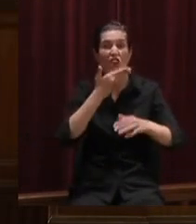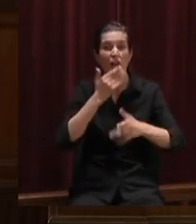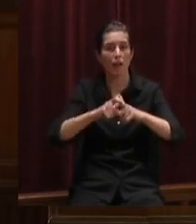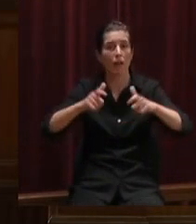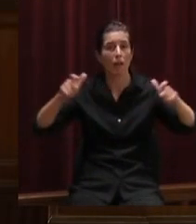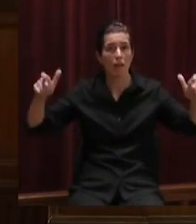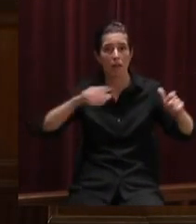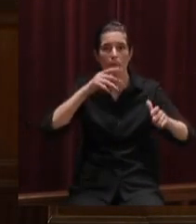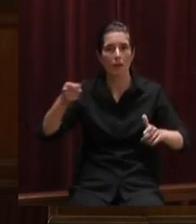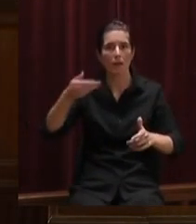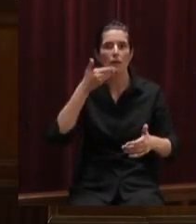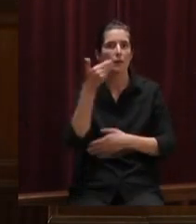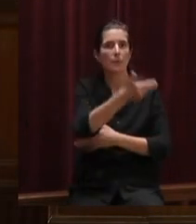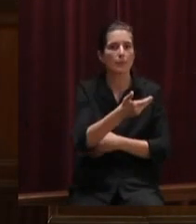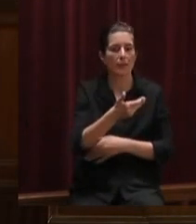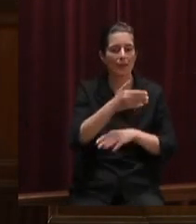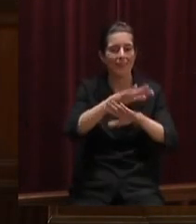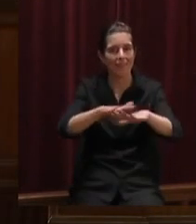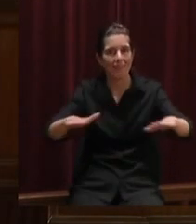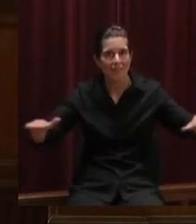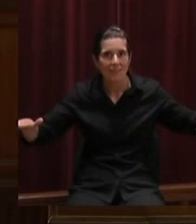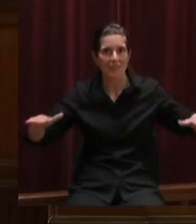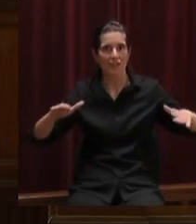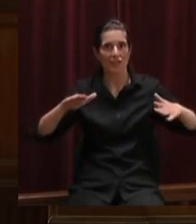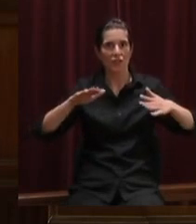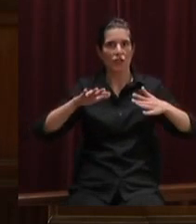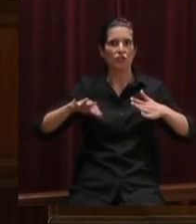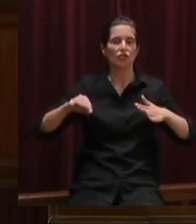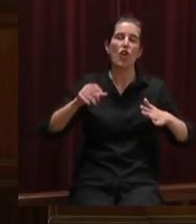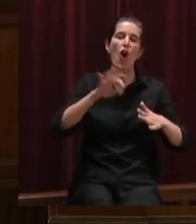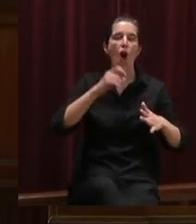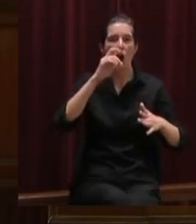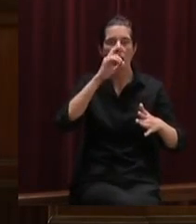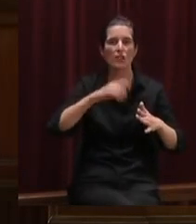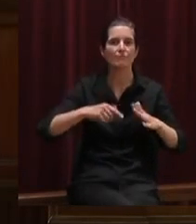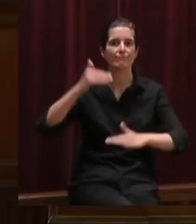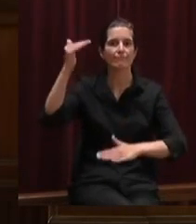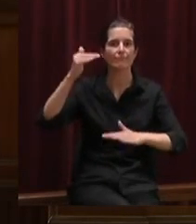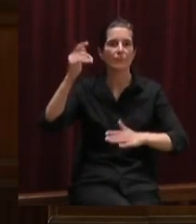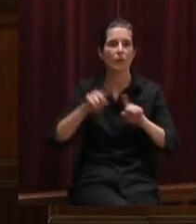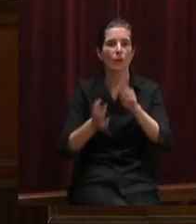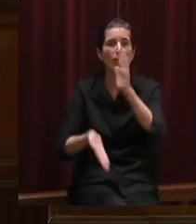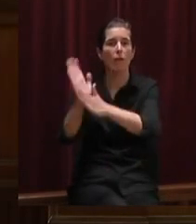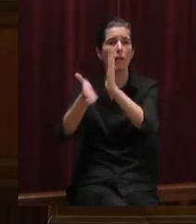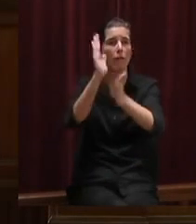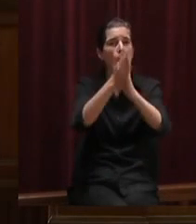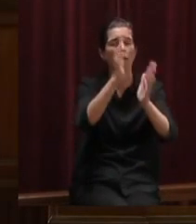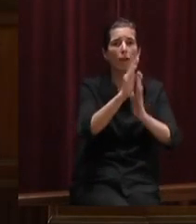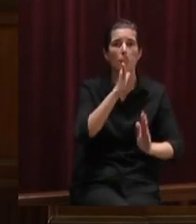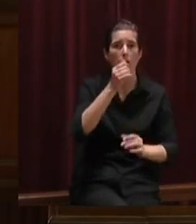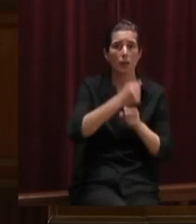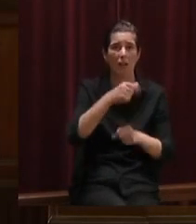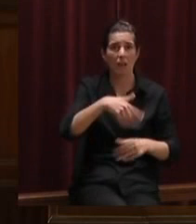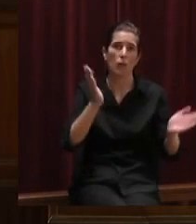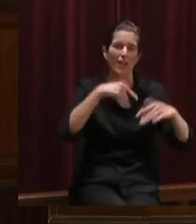possible perquè la generació més formada no hagi de tornar a partir a la recerca d'oportunitats. Ens exigeix que implantem titulacions d'FP